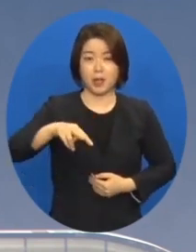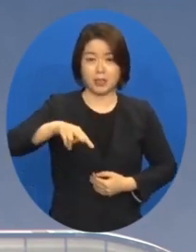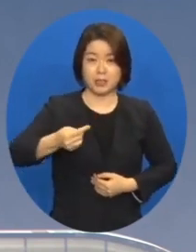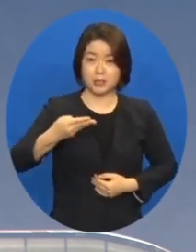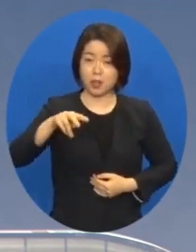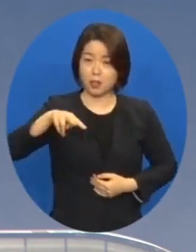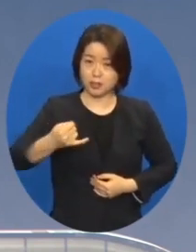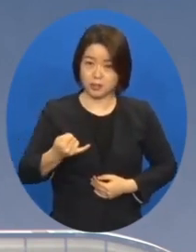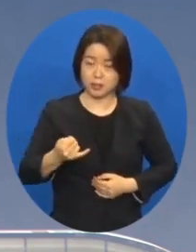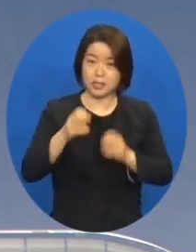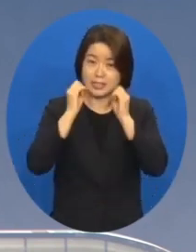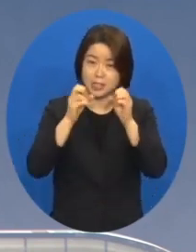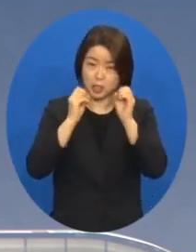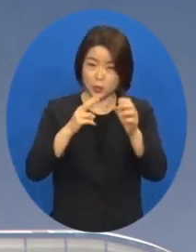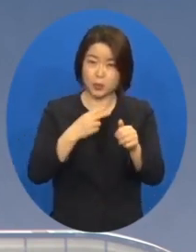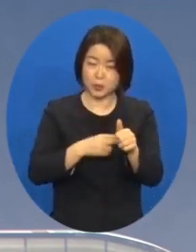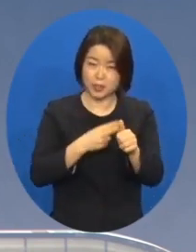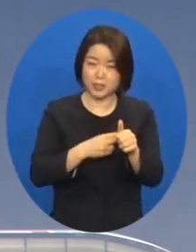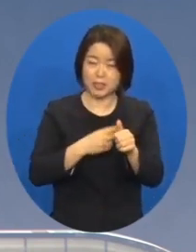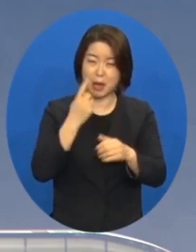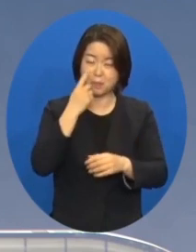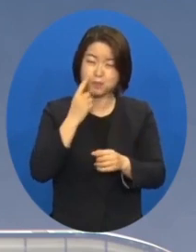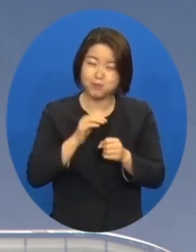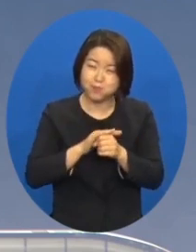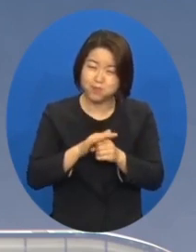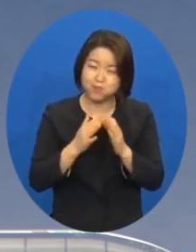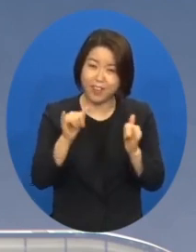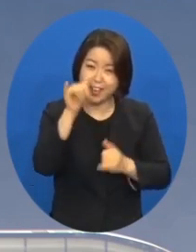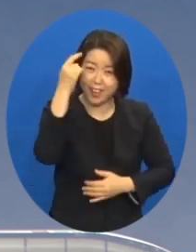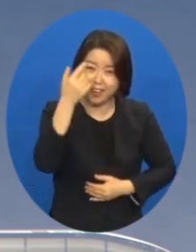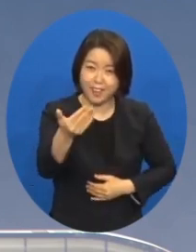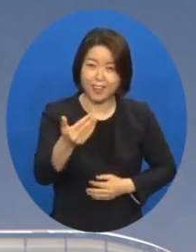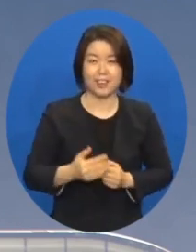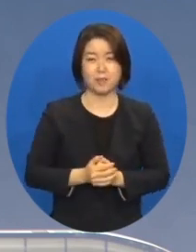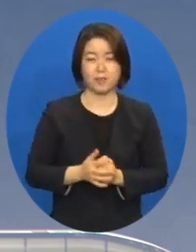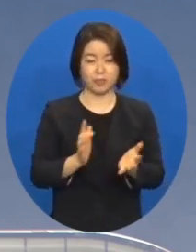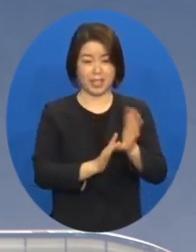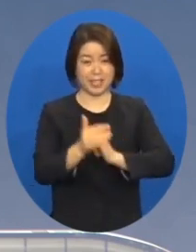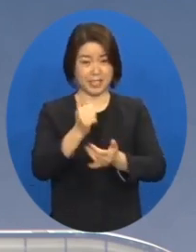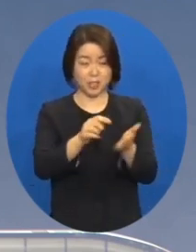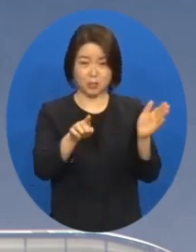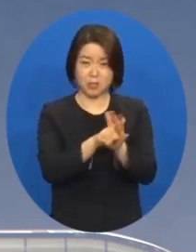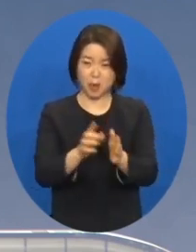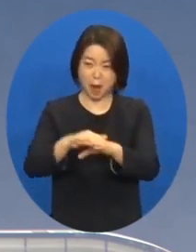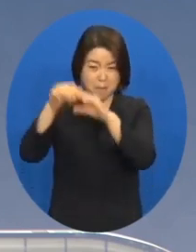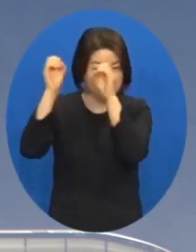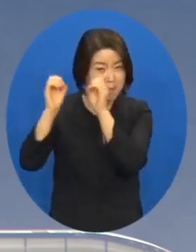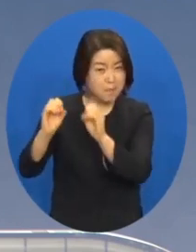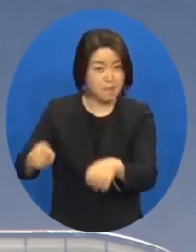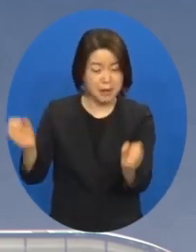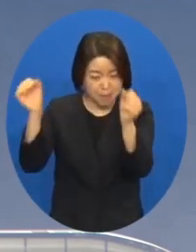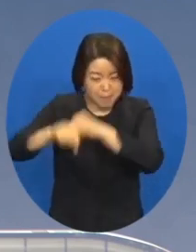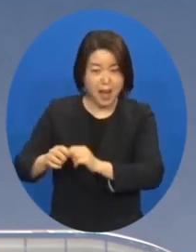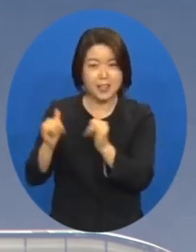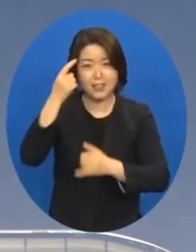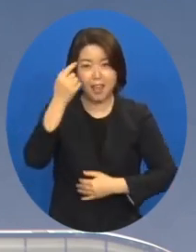선교사는 아주 불쌍한 사람이죠. 예수 믿고 아주 쫄딱 망한 사람이죠.